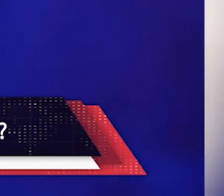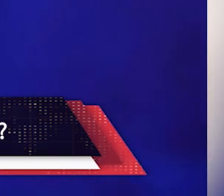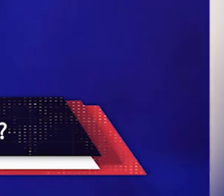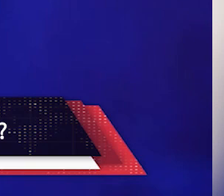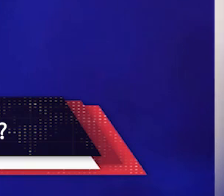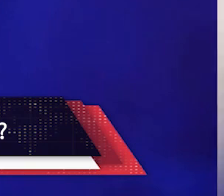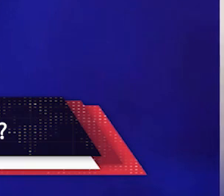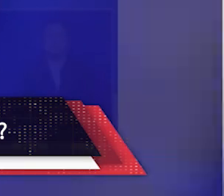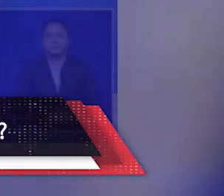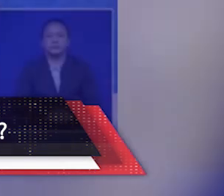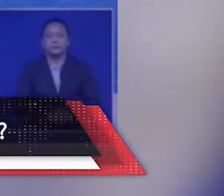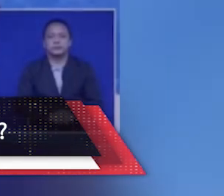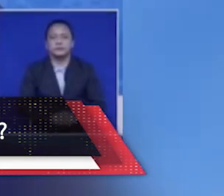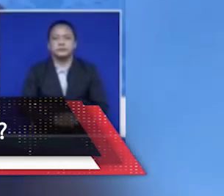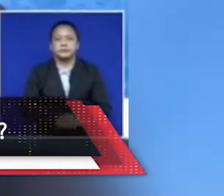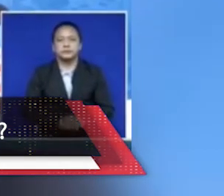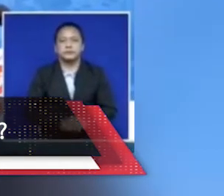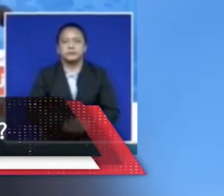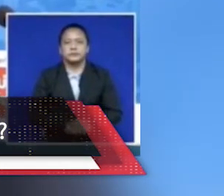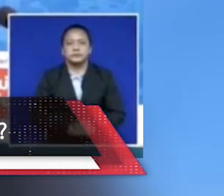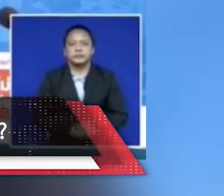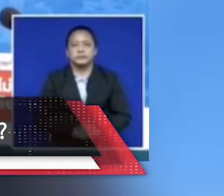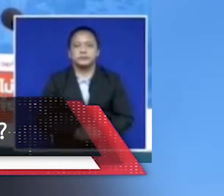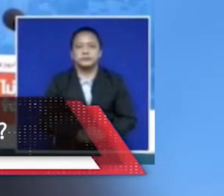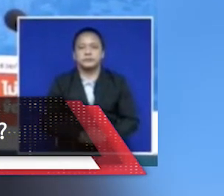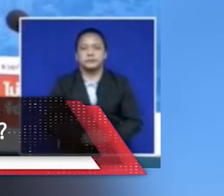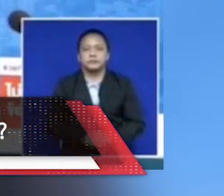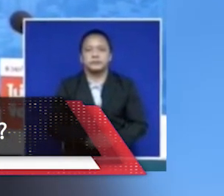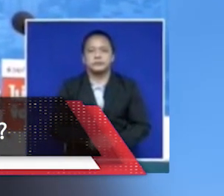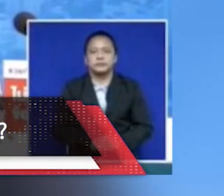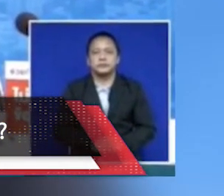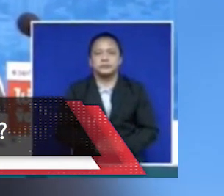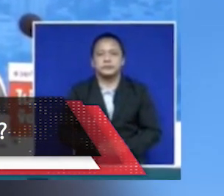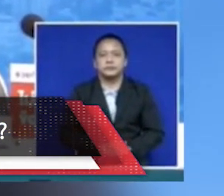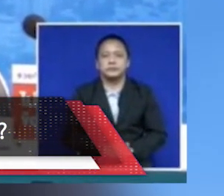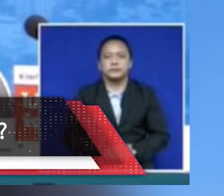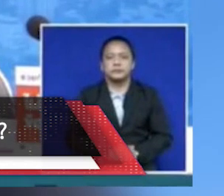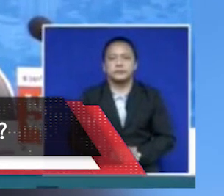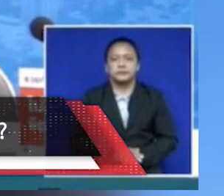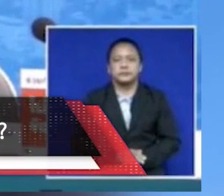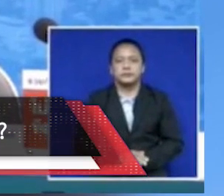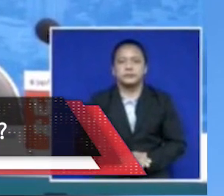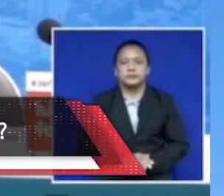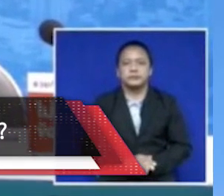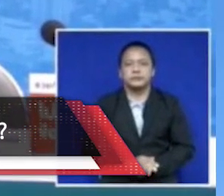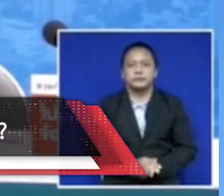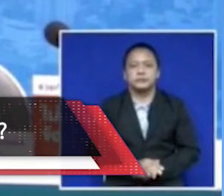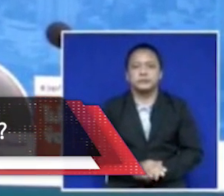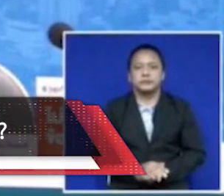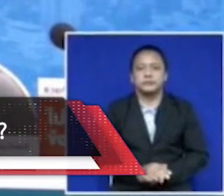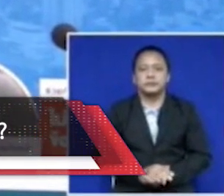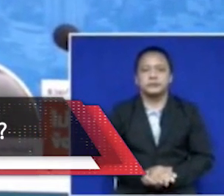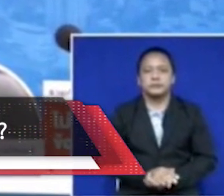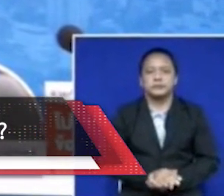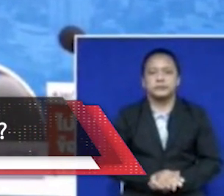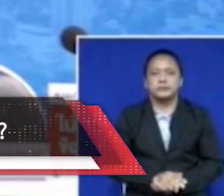ชุดป้องกันร่างกายซึ่งทางกระทรวงสาธารณสุขขอแสดงความเสียใจมายังครอบครัวของผู้เสียชีวิตด้วยนะครับอย่างไรก็ตามทางทีมงานขอแสดง